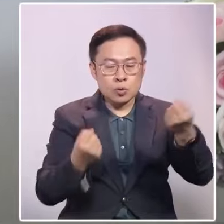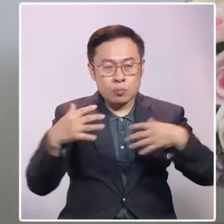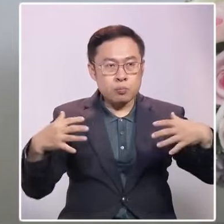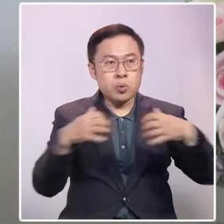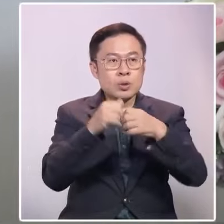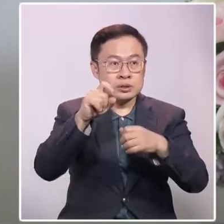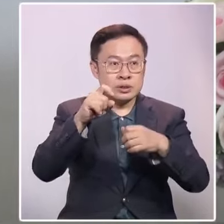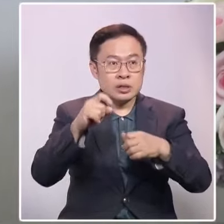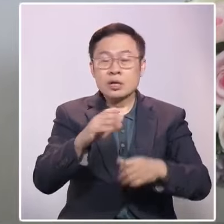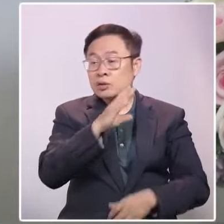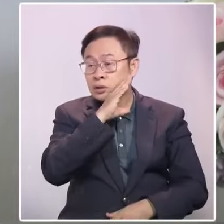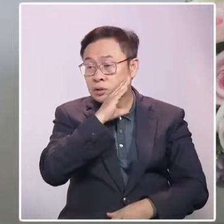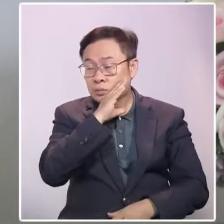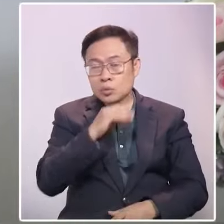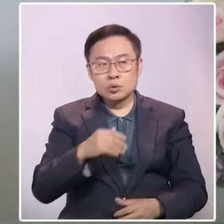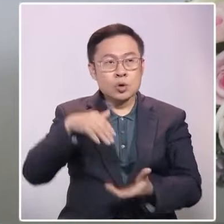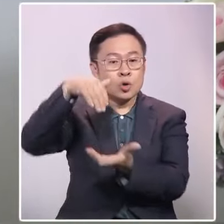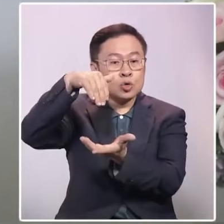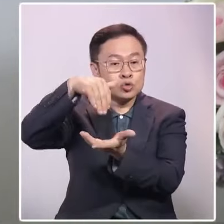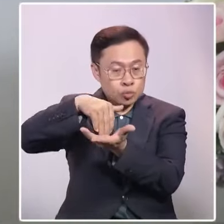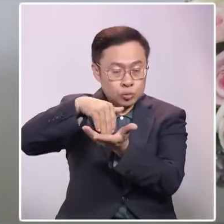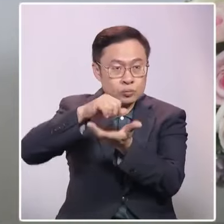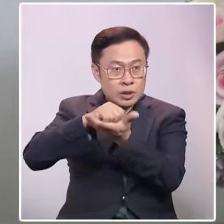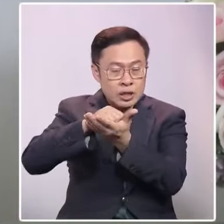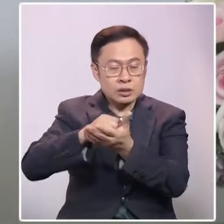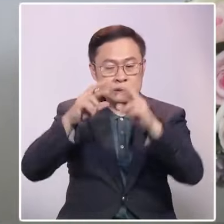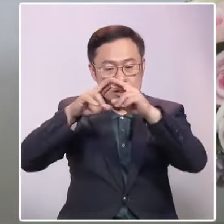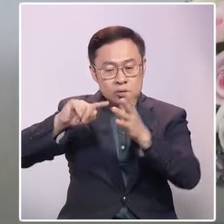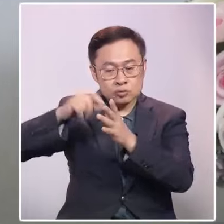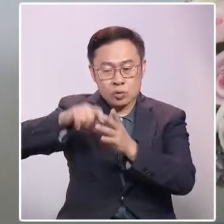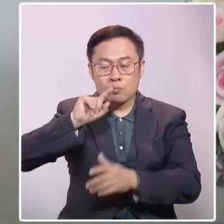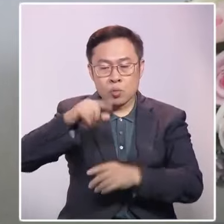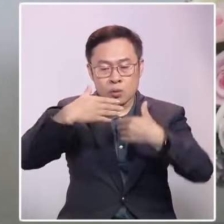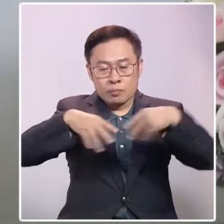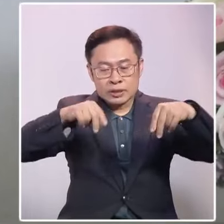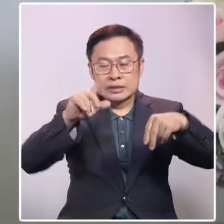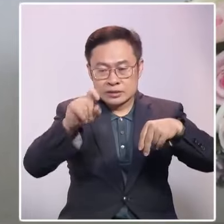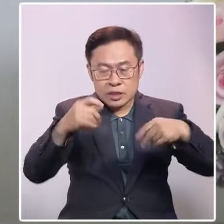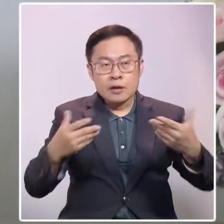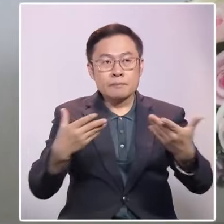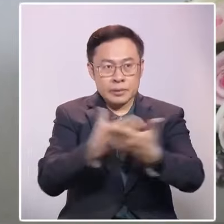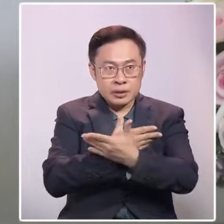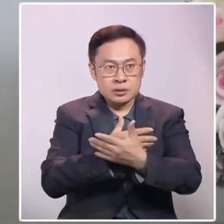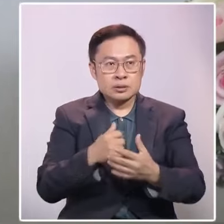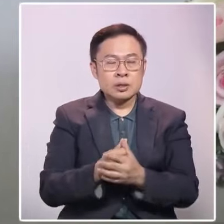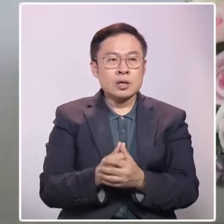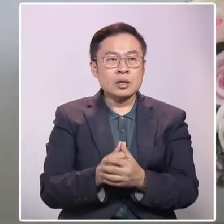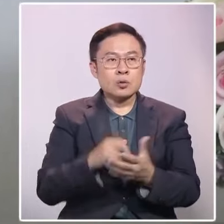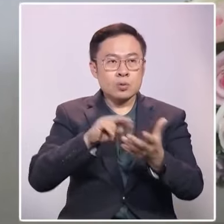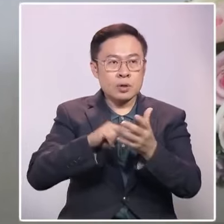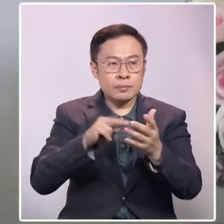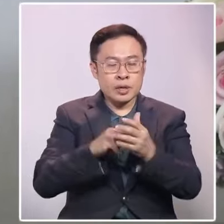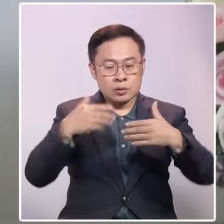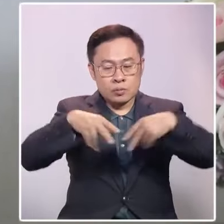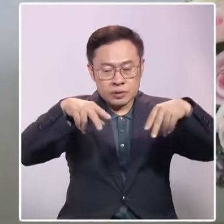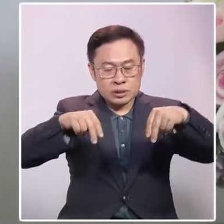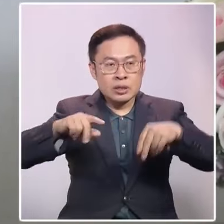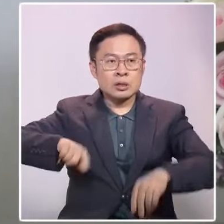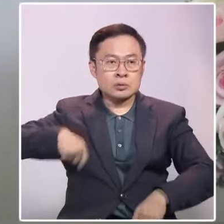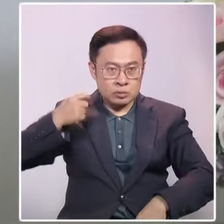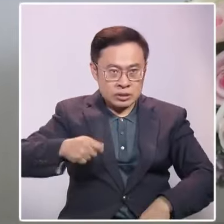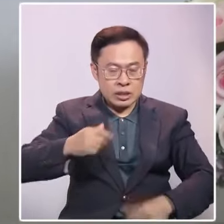อู่หรือศูนย์บริการบอกจะต้องเปลี่ยนนะครับเราก็ผู้ประกันภัยอาจจะต้องร่วมชดใช้ค่าเสียหาย